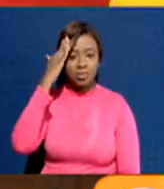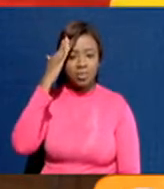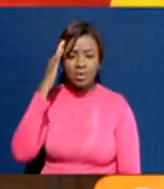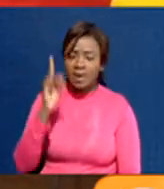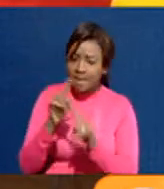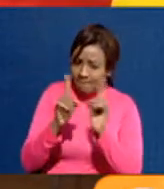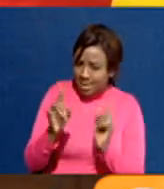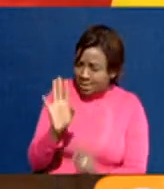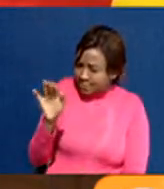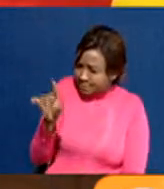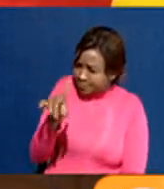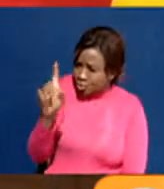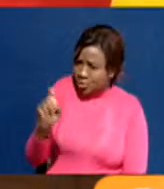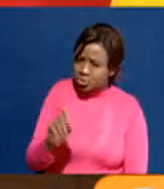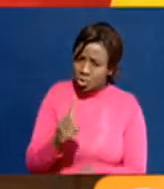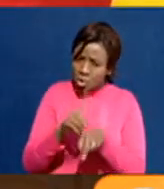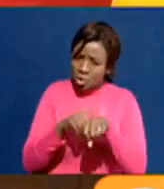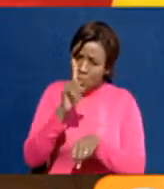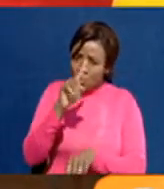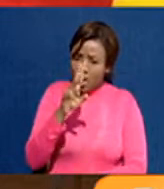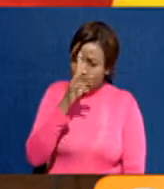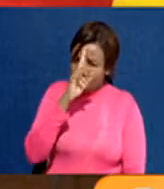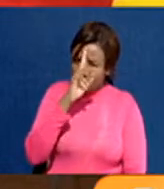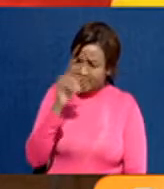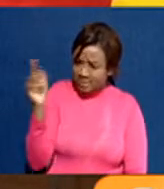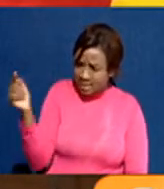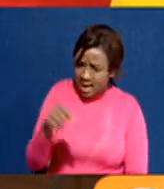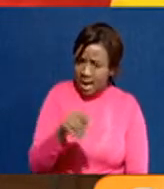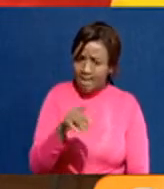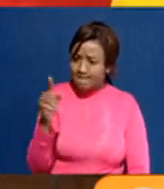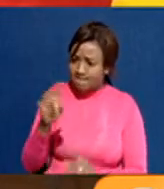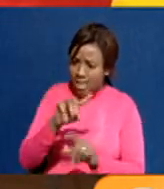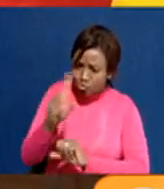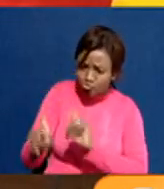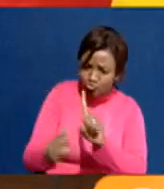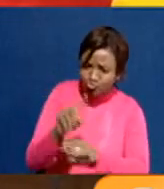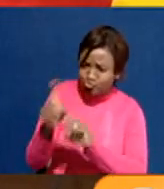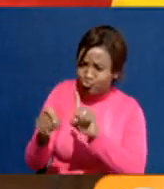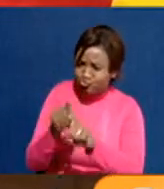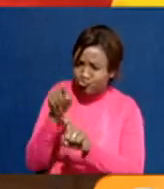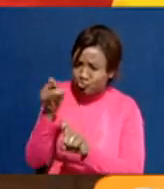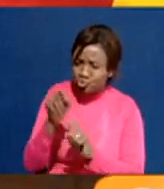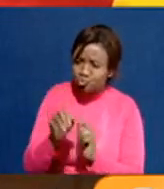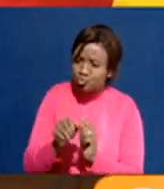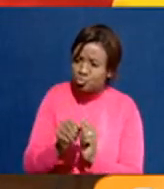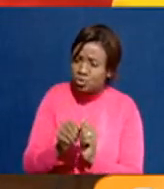Wakati polisi walimuleta, wakamuoji, wakakuoji pia.